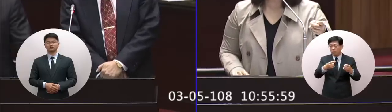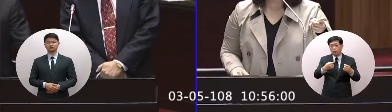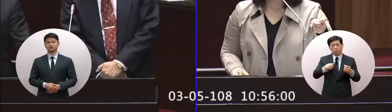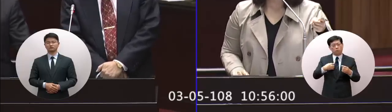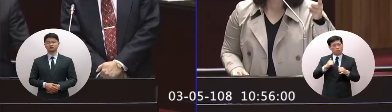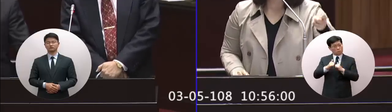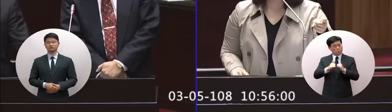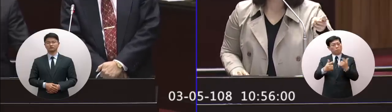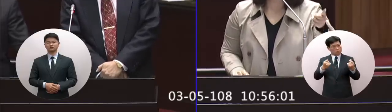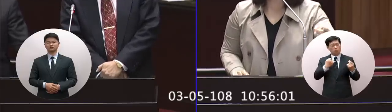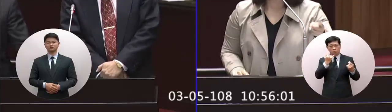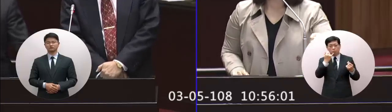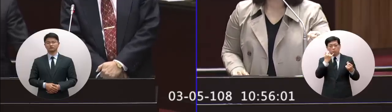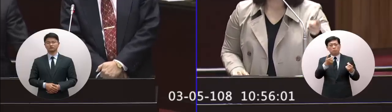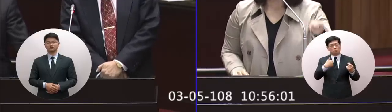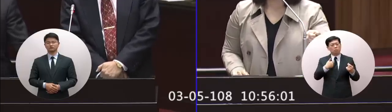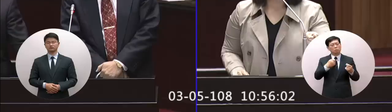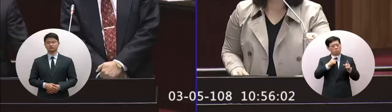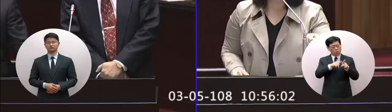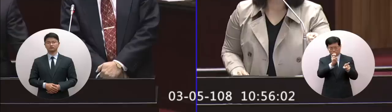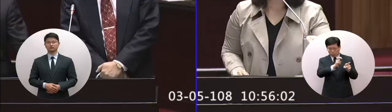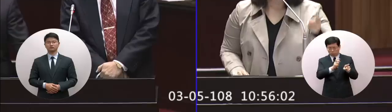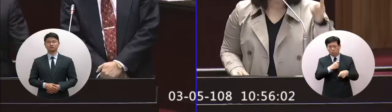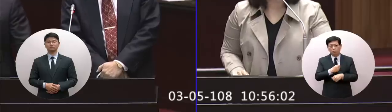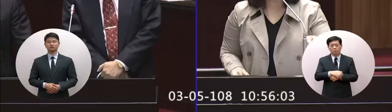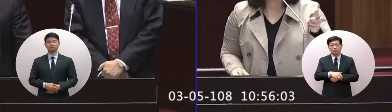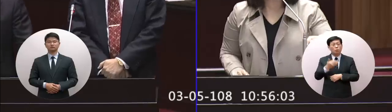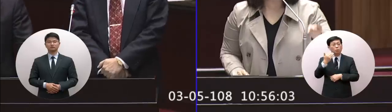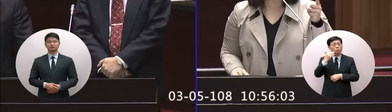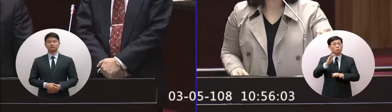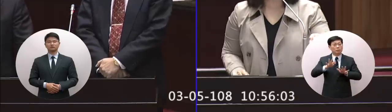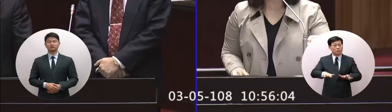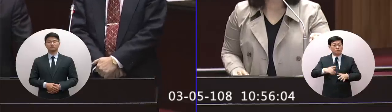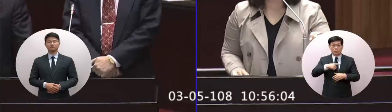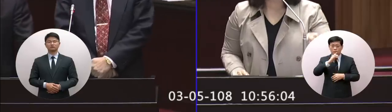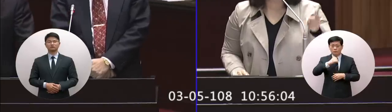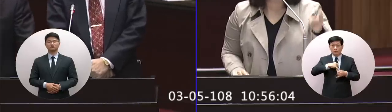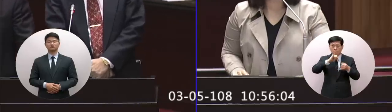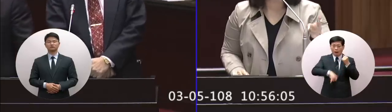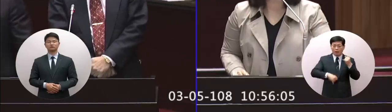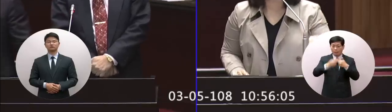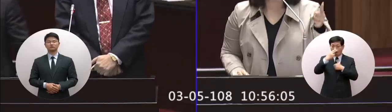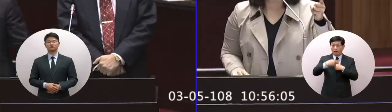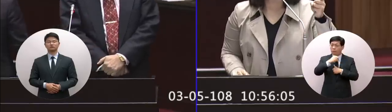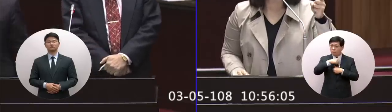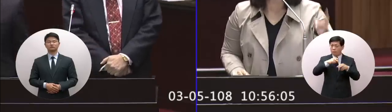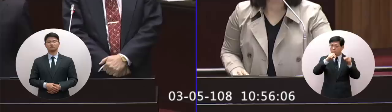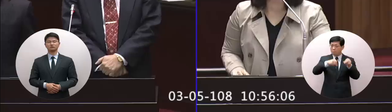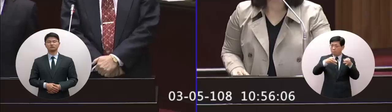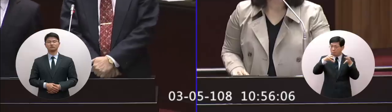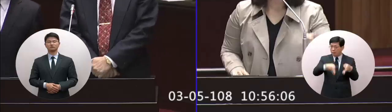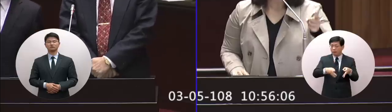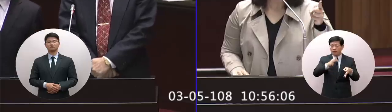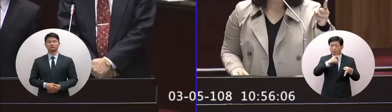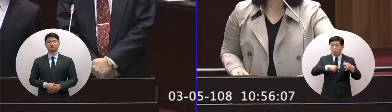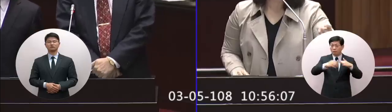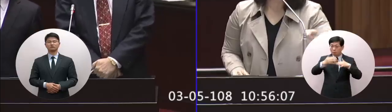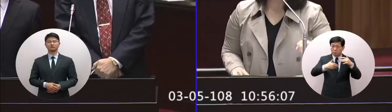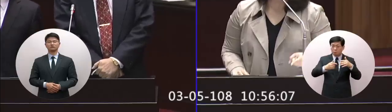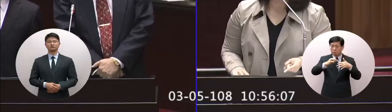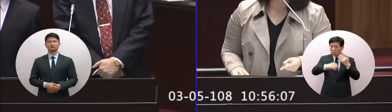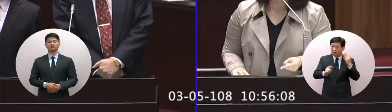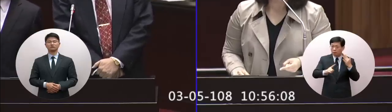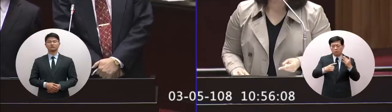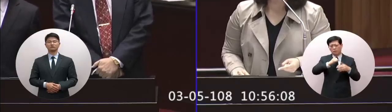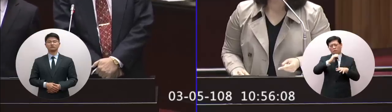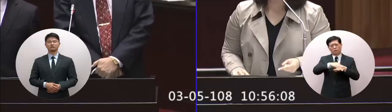民众都是可以，他们都是应该被监督、被检视的。如果他今天出卖台湾了，或 或者签了任何出卖台湾的协议，台湾